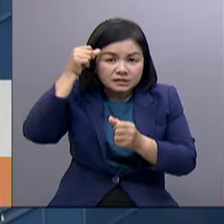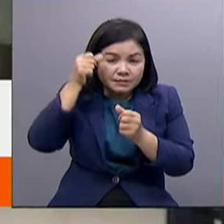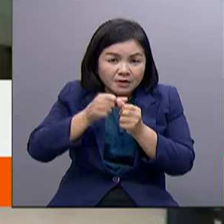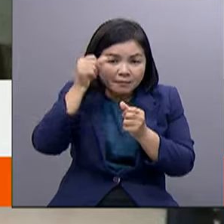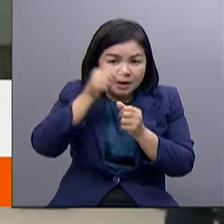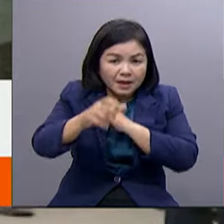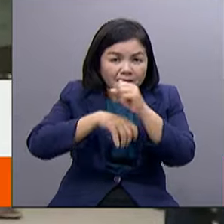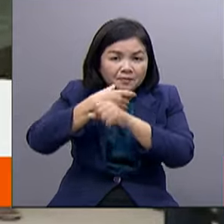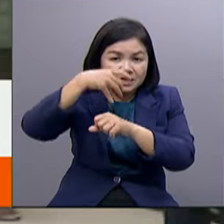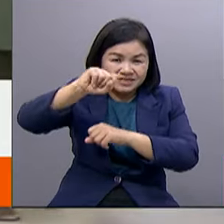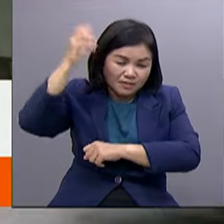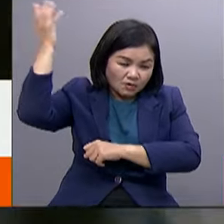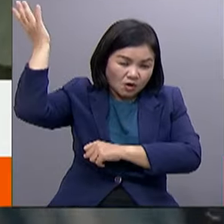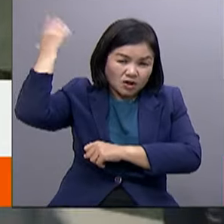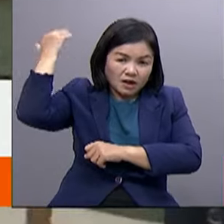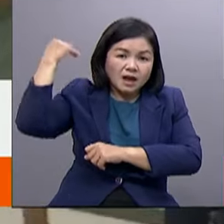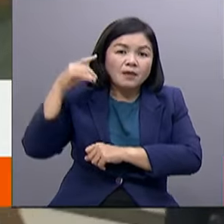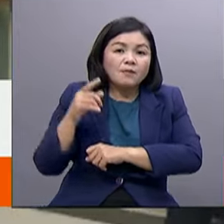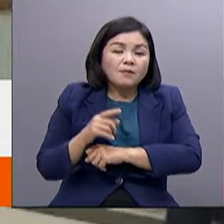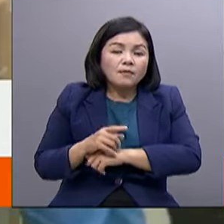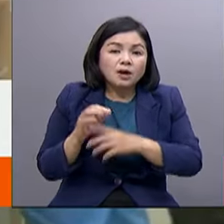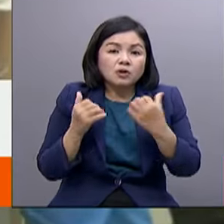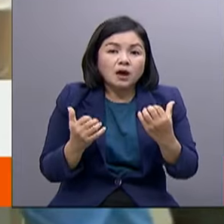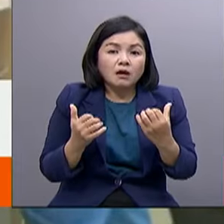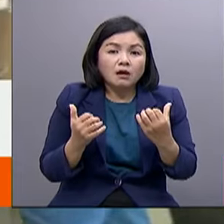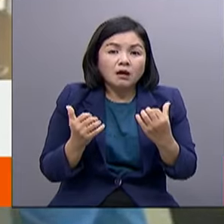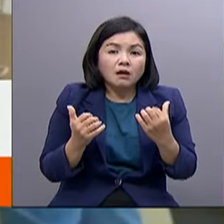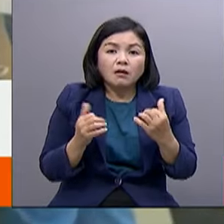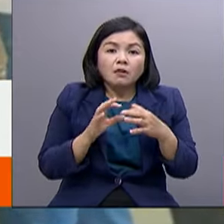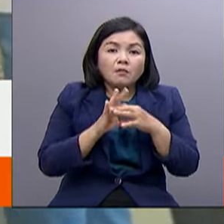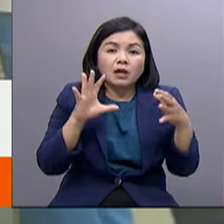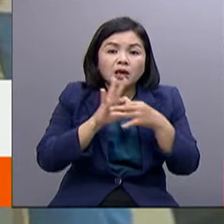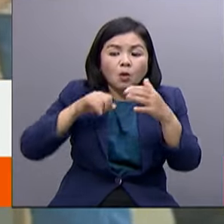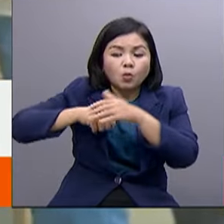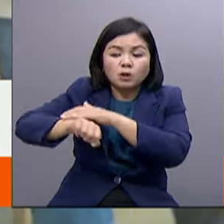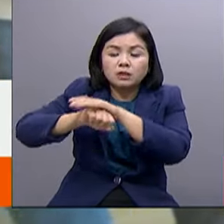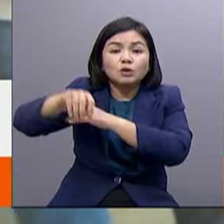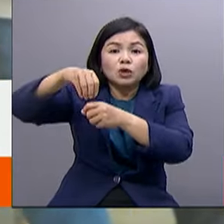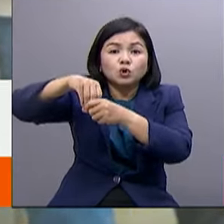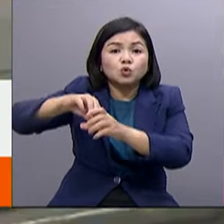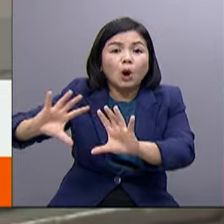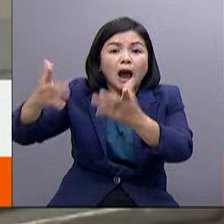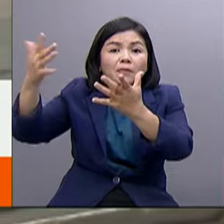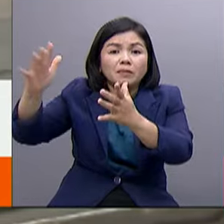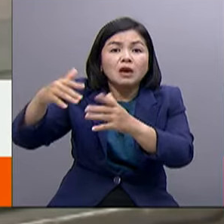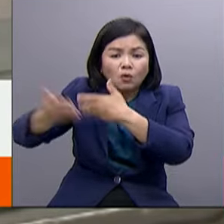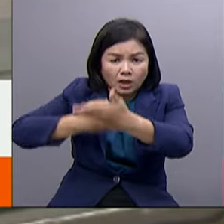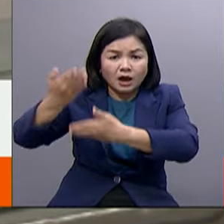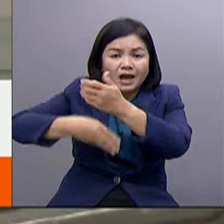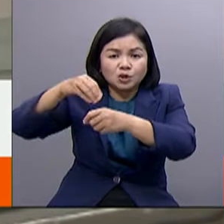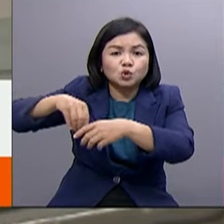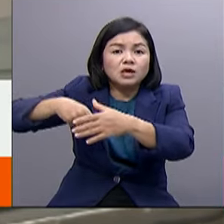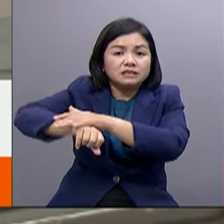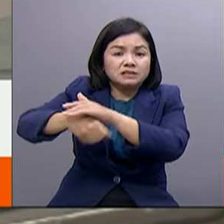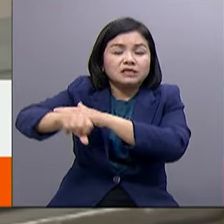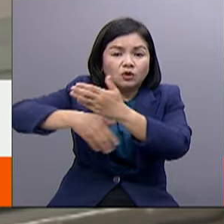ายสิบปีที่แล้วเนี่ยมันไม่ได้มีผลทำให้หวยใต้ดินหายไปนะครับจริงๆแล้วเนี่ยตัวเ